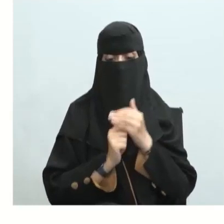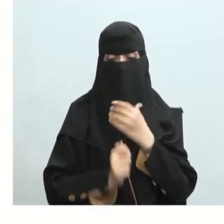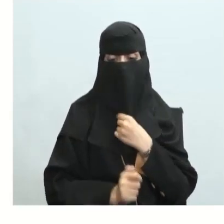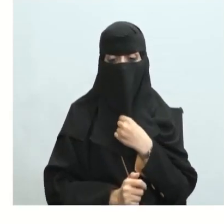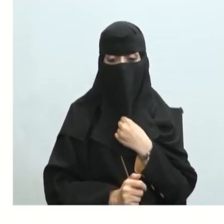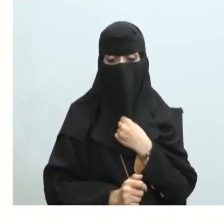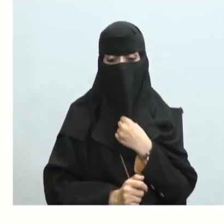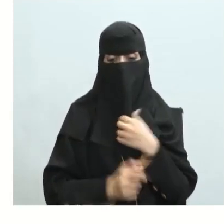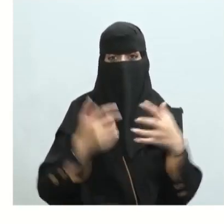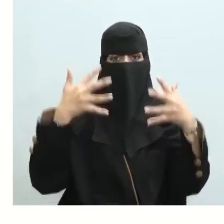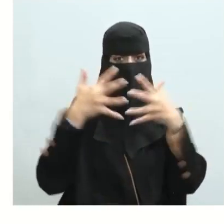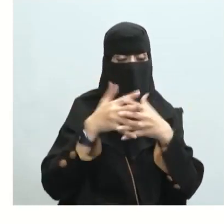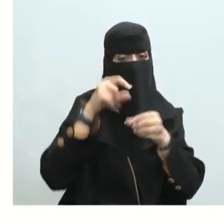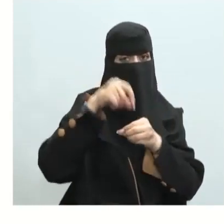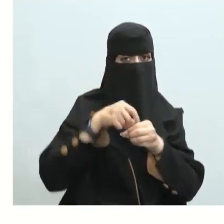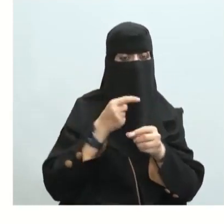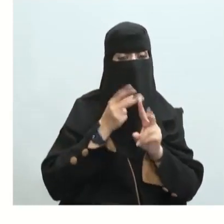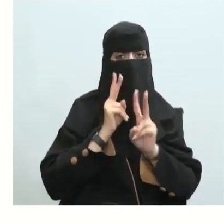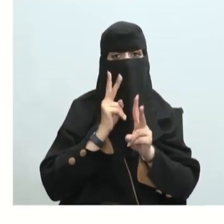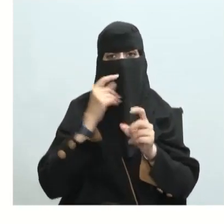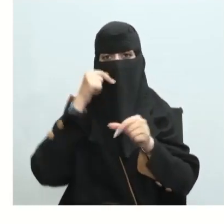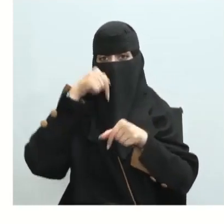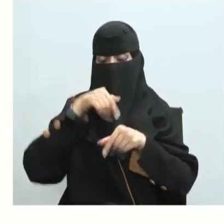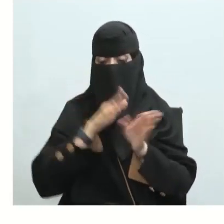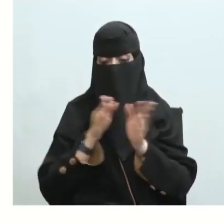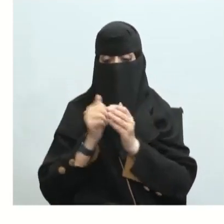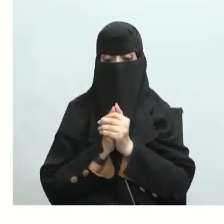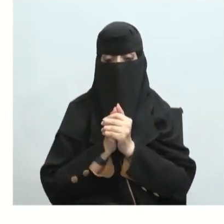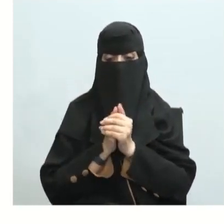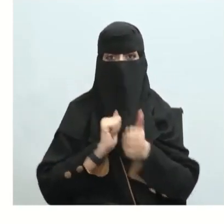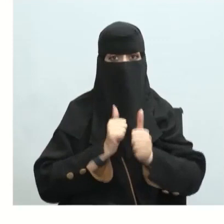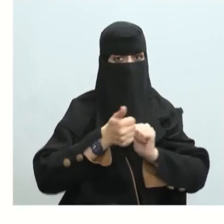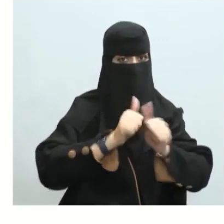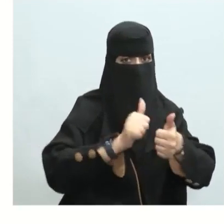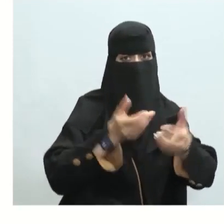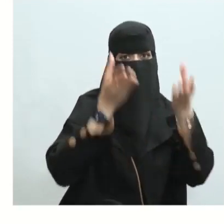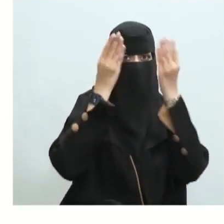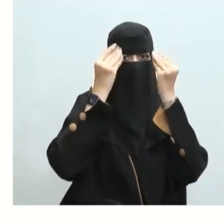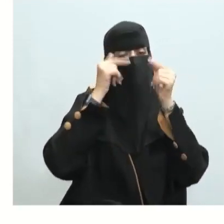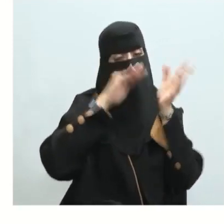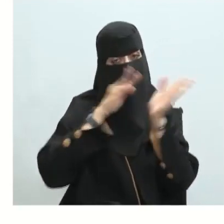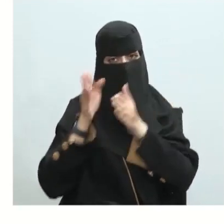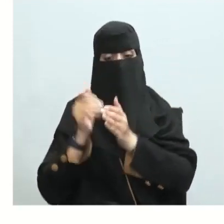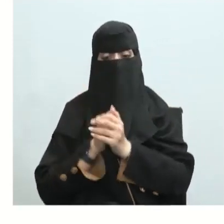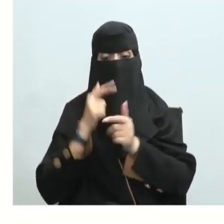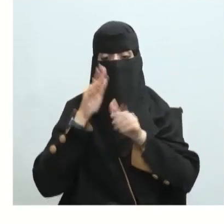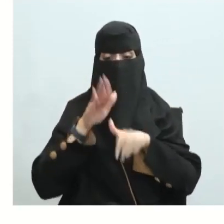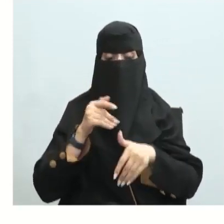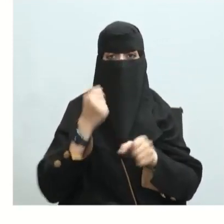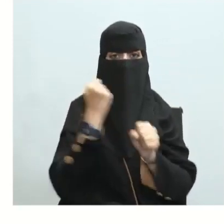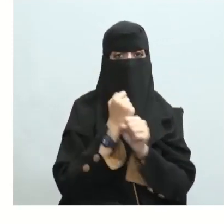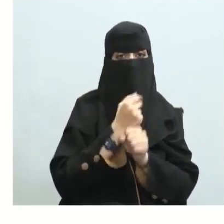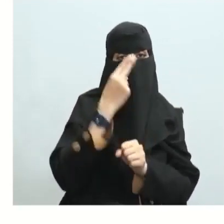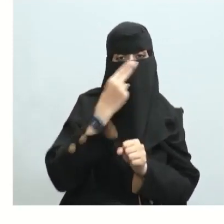عمل النشاط المشاركه في الفعاليات ايضا المسابقات الثقافيه من ضمن الانشطه في المدارس وايضا